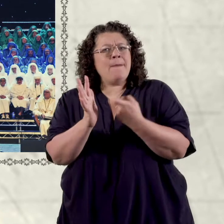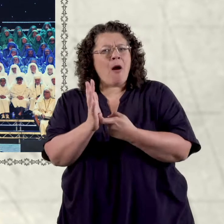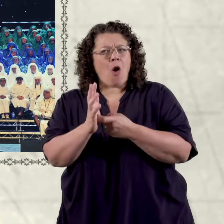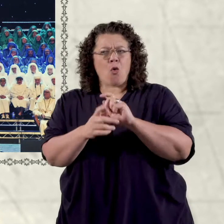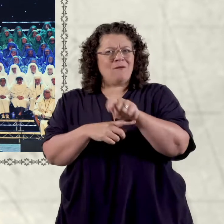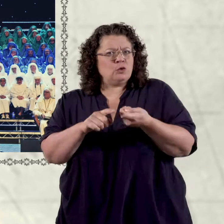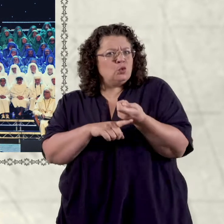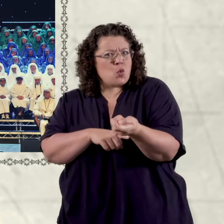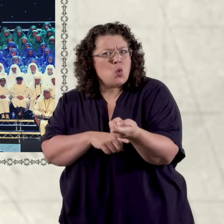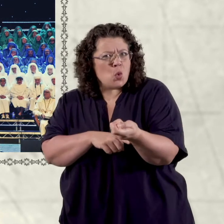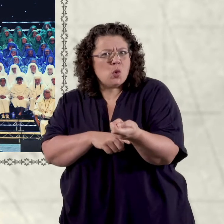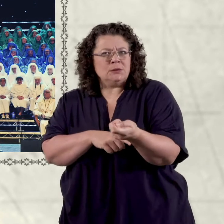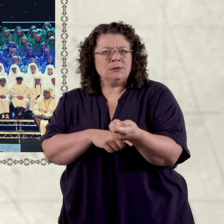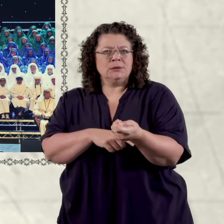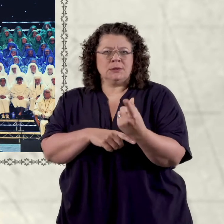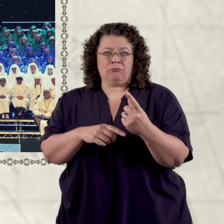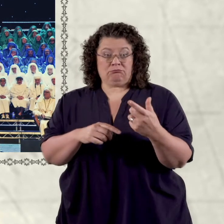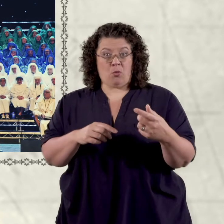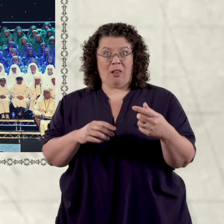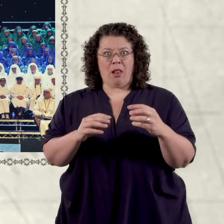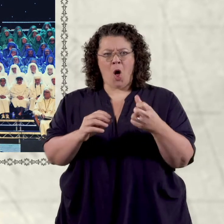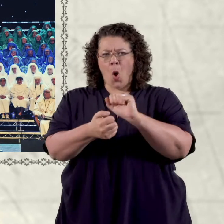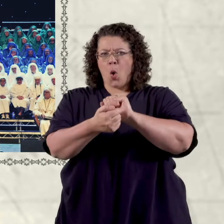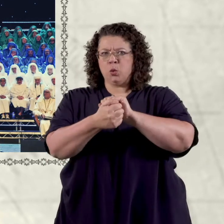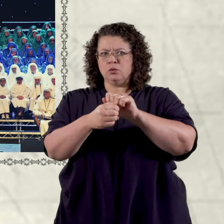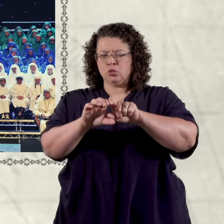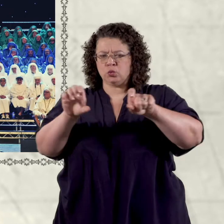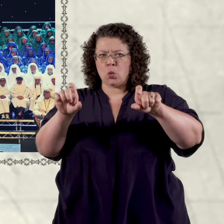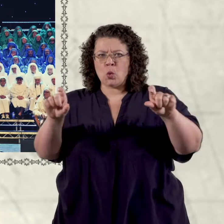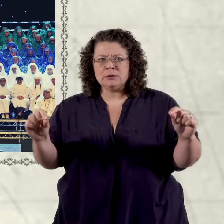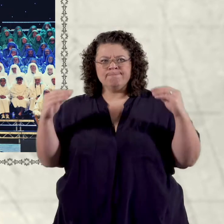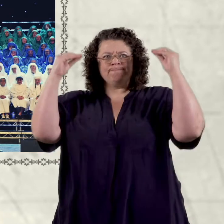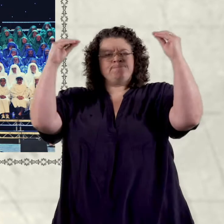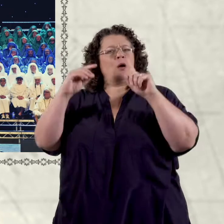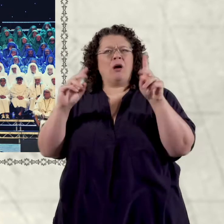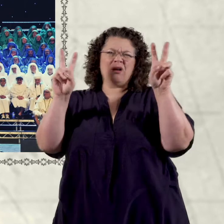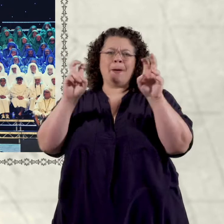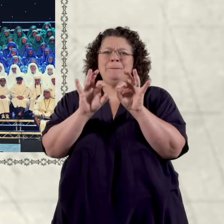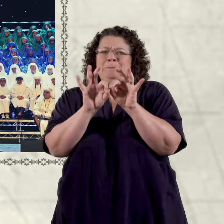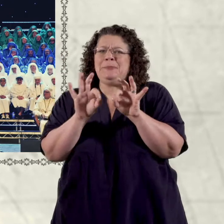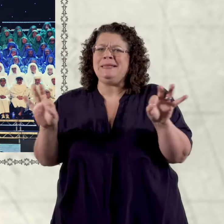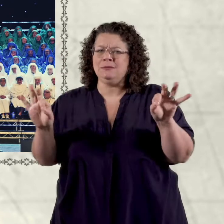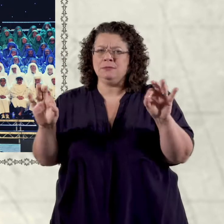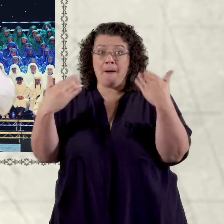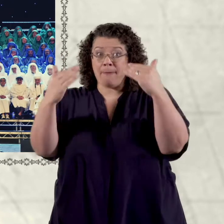yn dal y cleddyf heddwch uwch ben yr enillydd. A mae'r